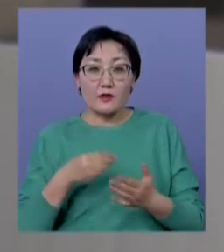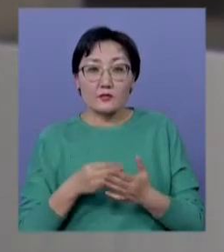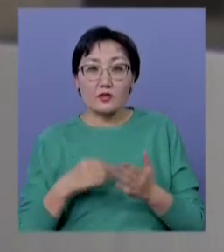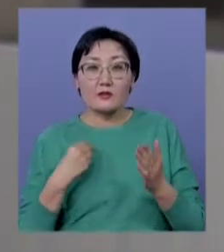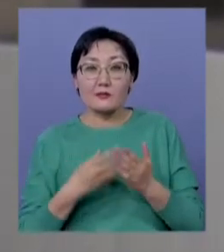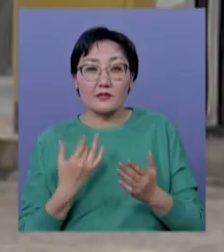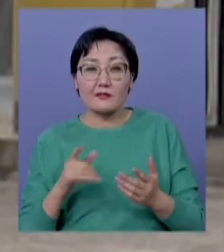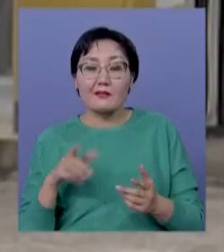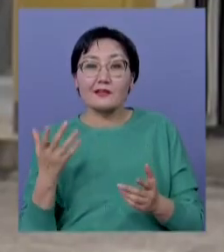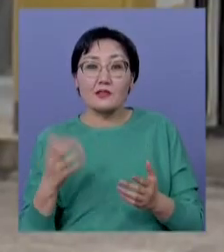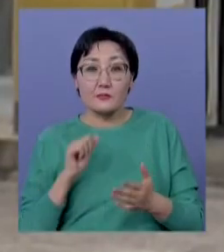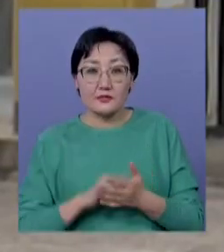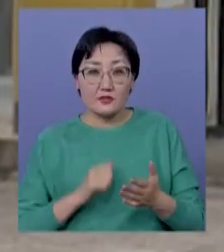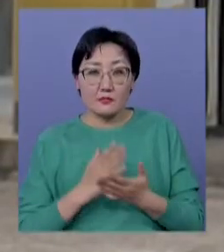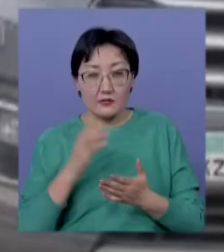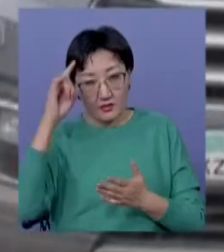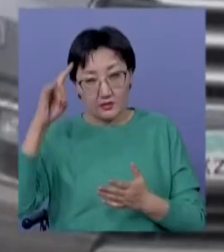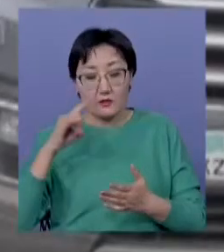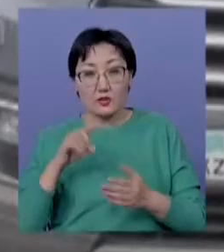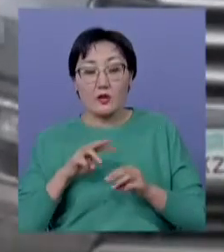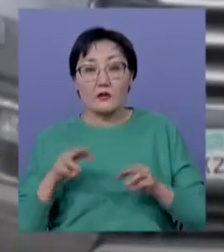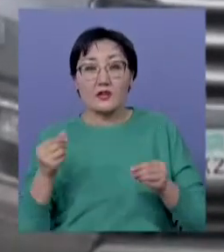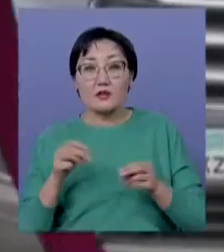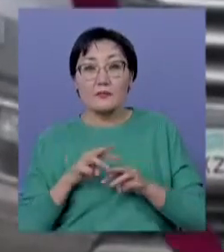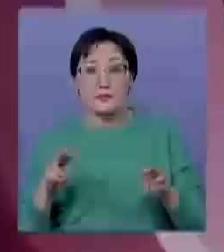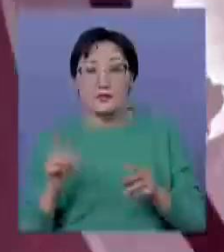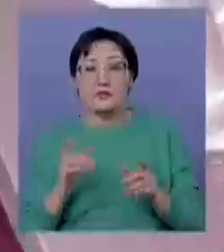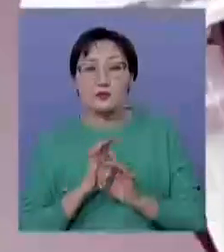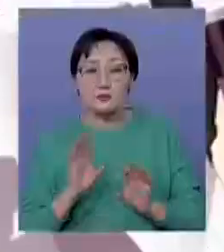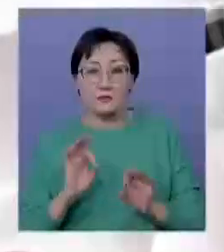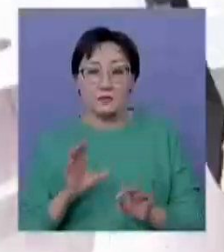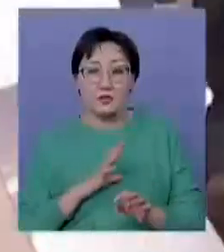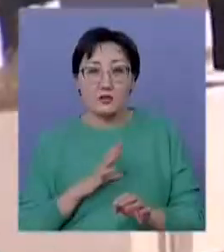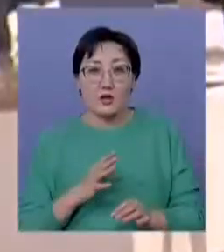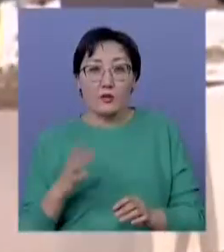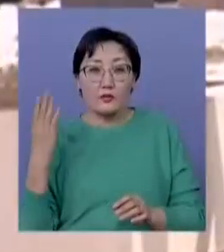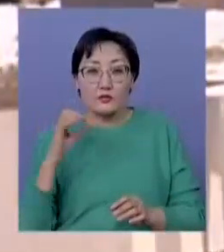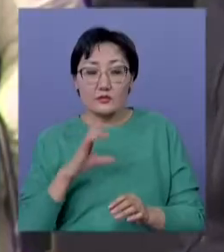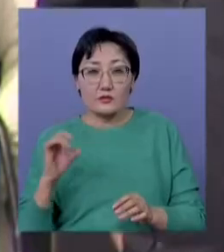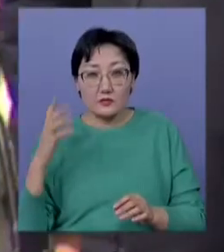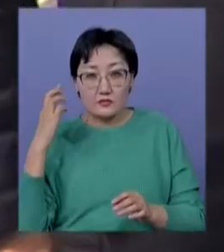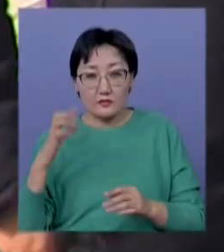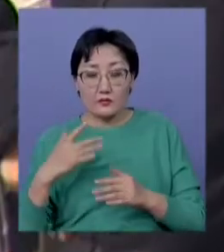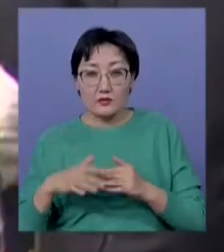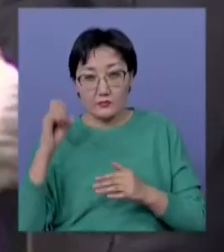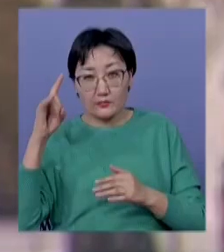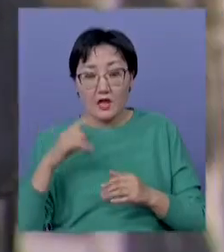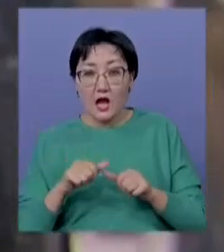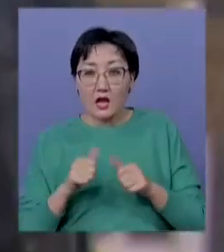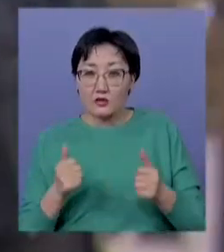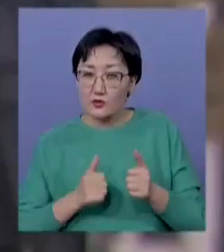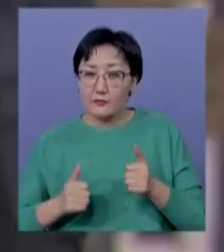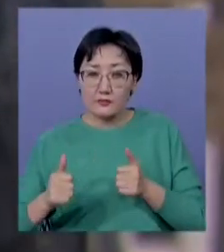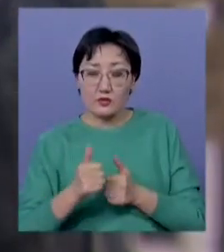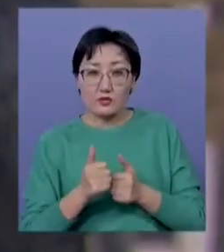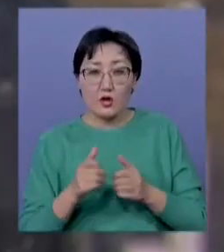қымбаттауына негізгі себеп не? Еліміздің қаржы министрі қандай түсінік берді? Посткеңестік елдер арасында Қазақстан ажырасудан алда